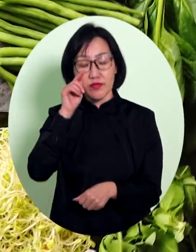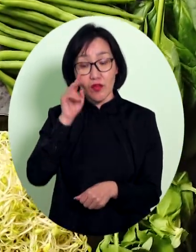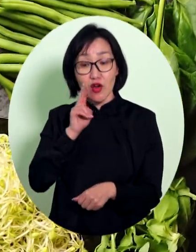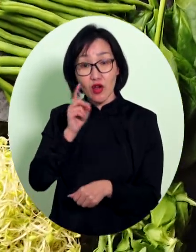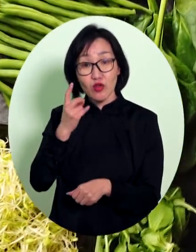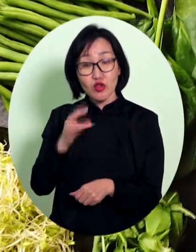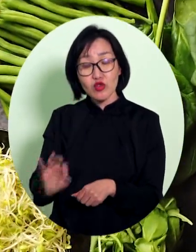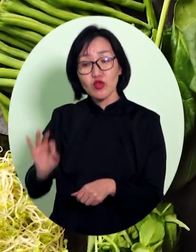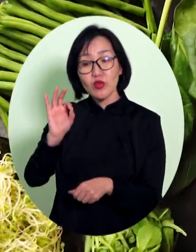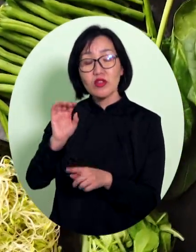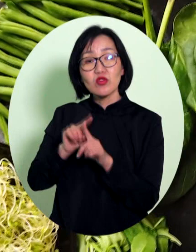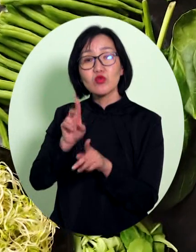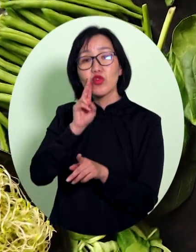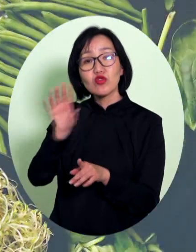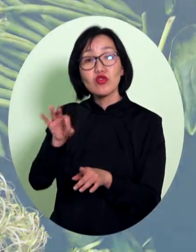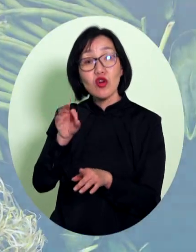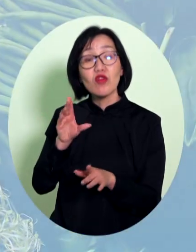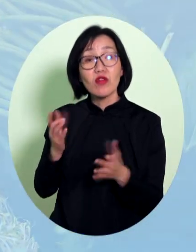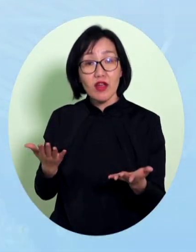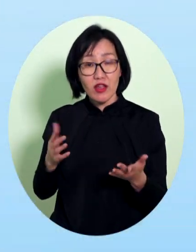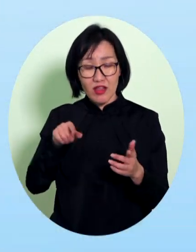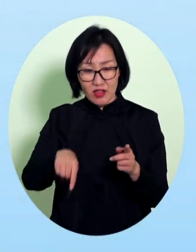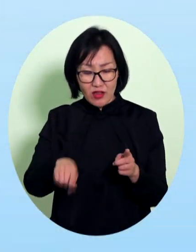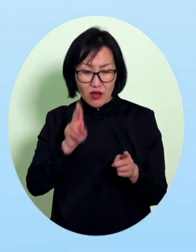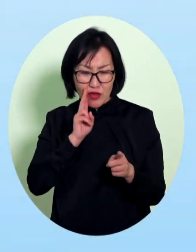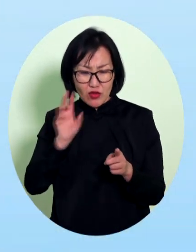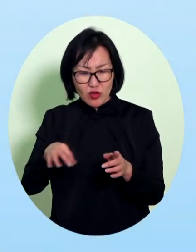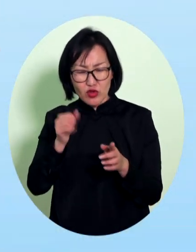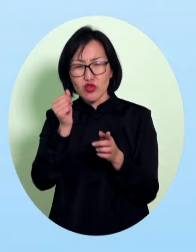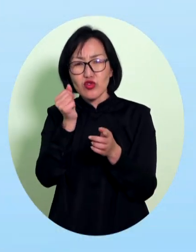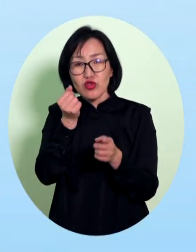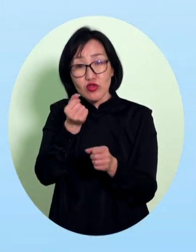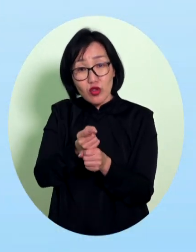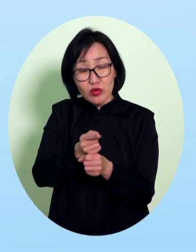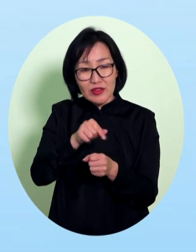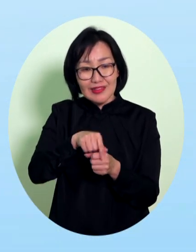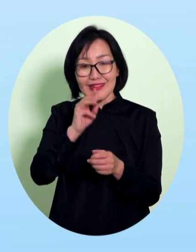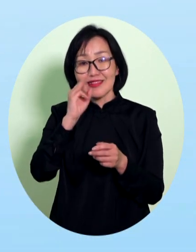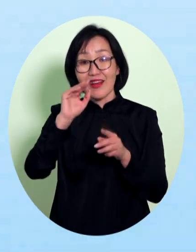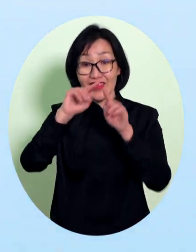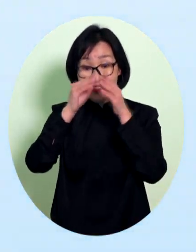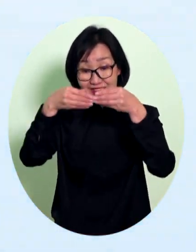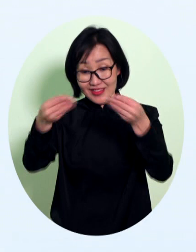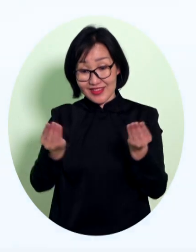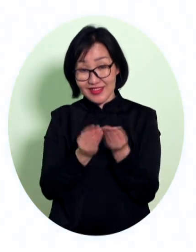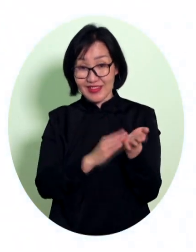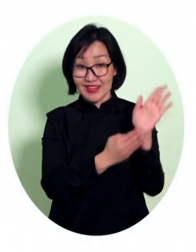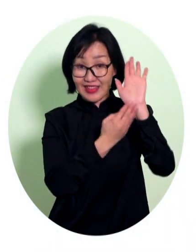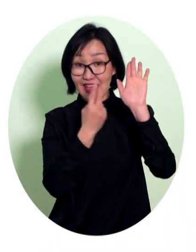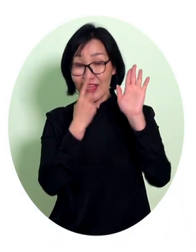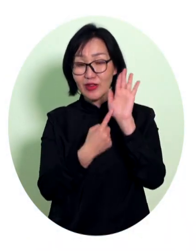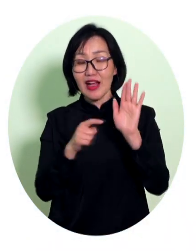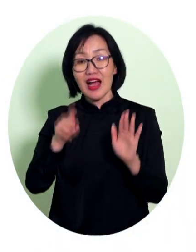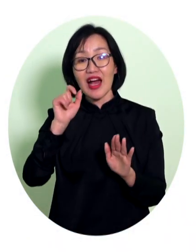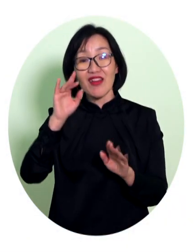Тэгвэл хоол хүнсийг хэрхэн зөв сонгож хэрэглэх вэ? Хоол хүнсээ зөв сонгож хэрэглэхэд зориулсан 5-гийн зарчмыг танилцуулъя. Үүнийг Харвардын их